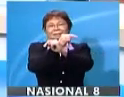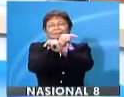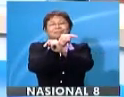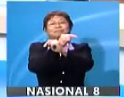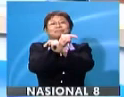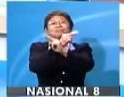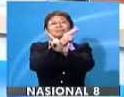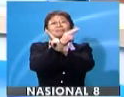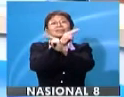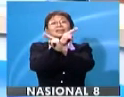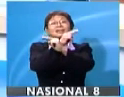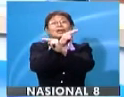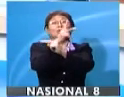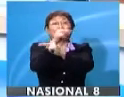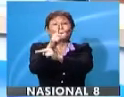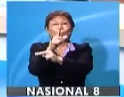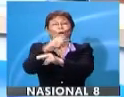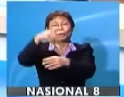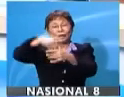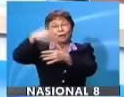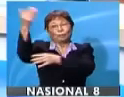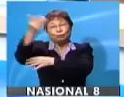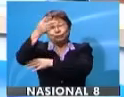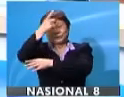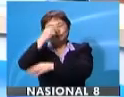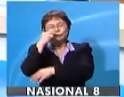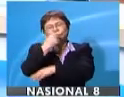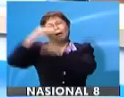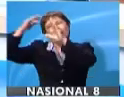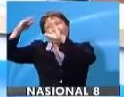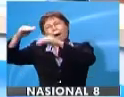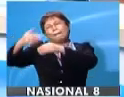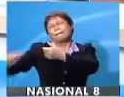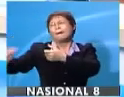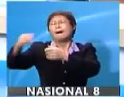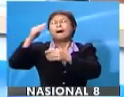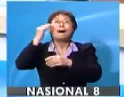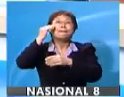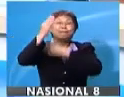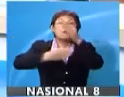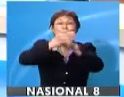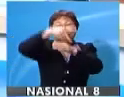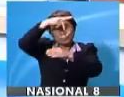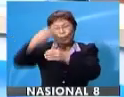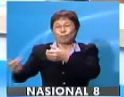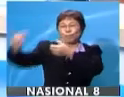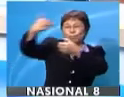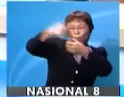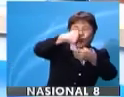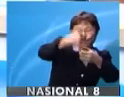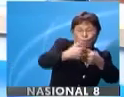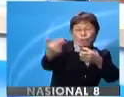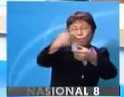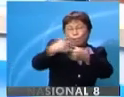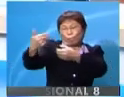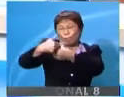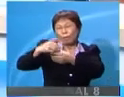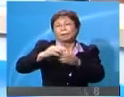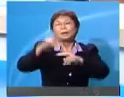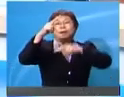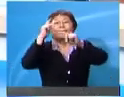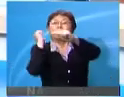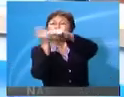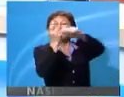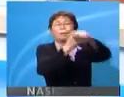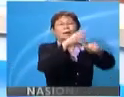Dalam ucapannya, Datuk Seri Najib berharap penyertaan peniaga Bumi Putra di Pusat Beli Belah yang dibangunkan oleh Pelaburan Hartanah